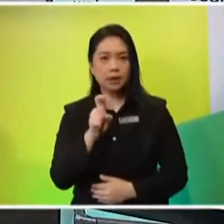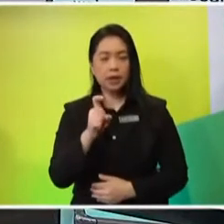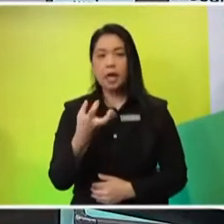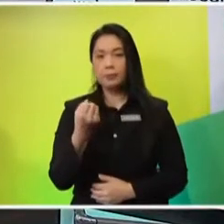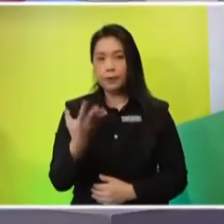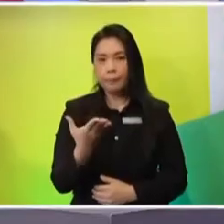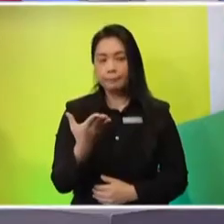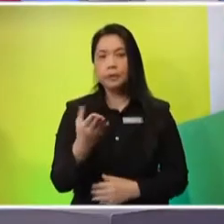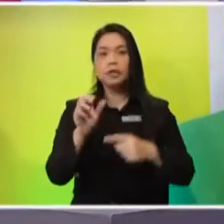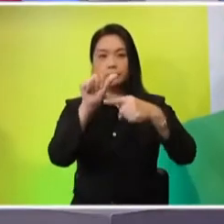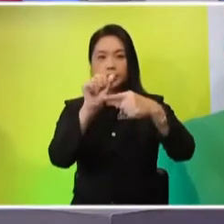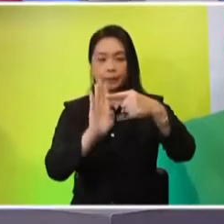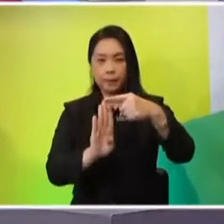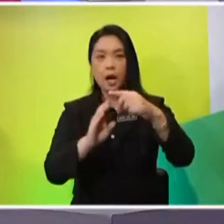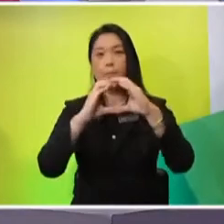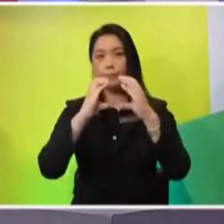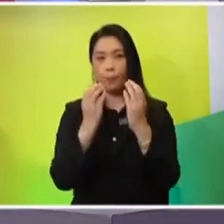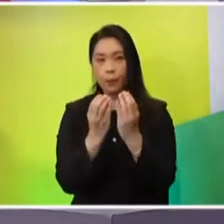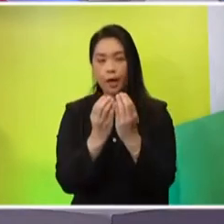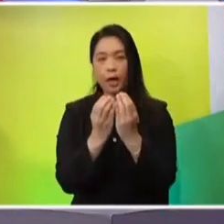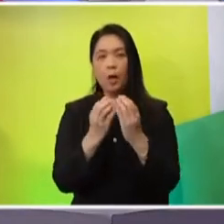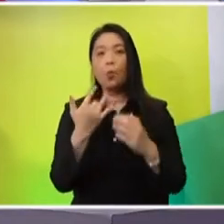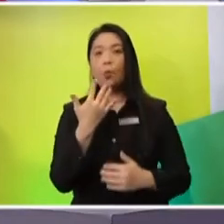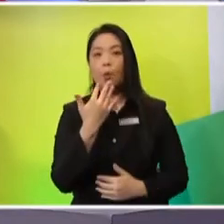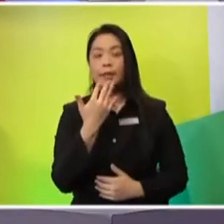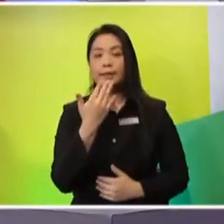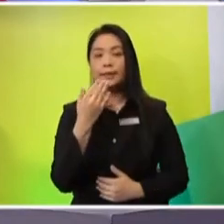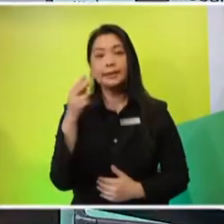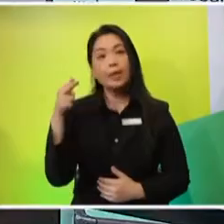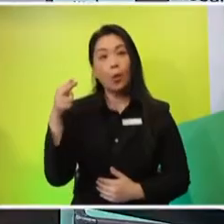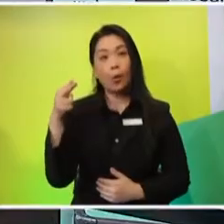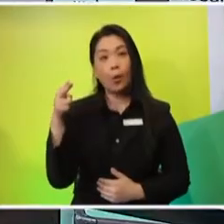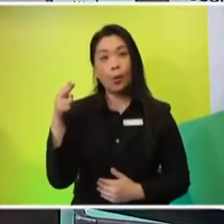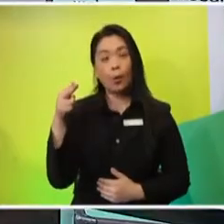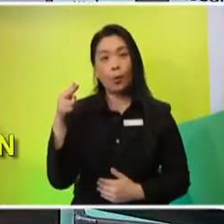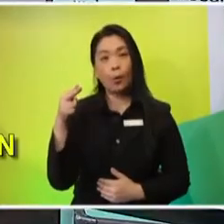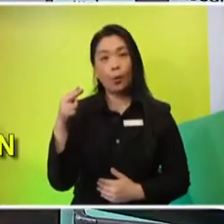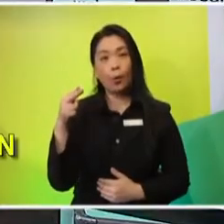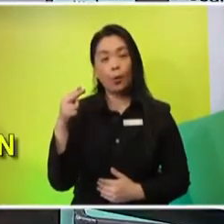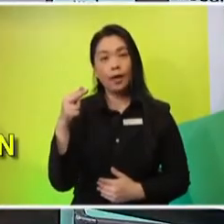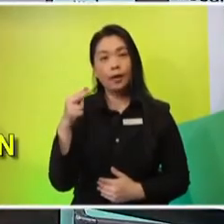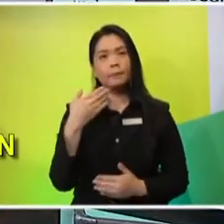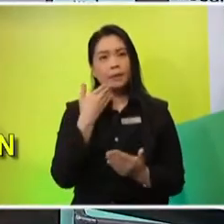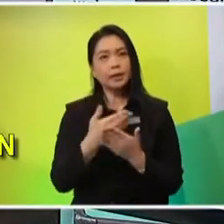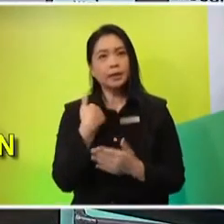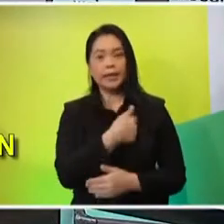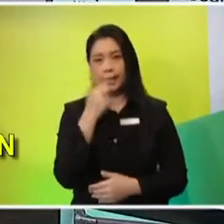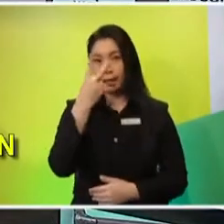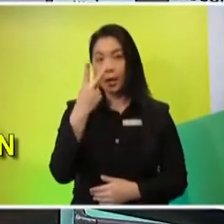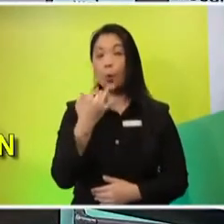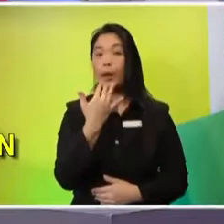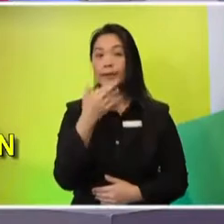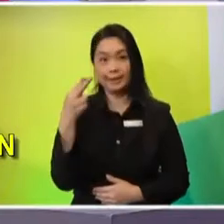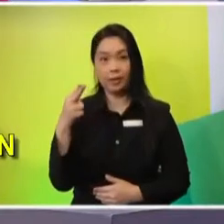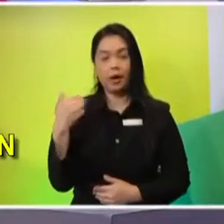berapa pecahan bola yang berwarna hijau? Oh, bola yang berwarna hijau. Baik, kawan-kawan. Kita akan tengok bola yang berwarna hijau.